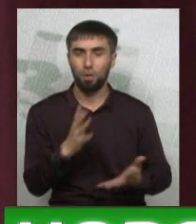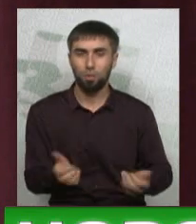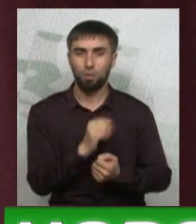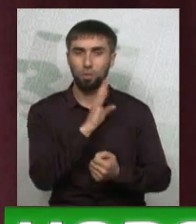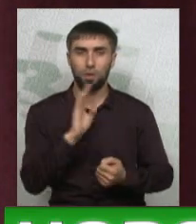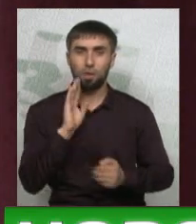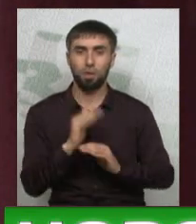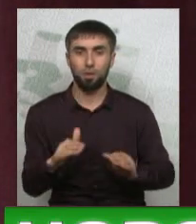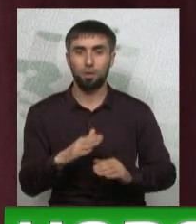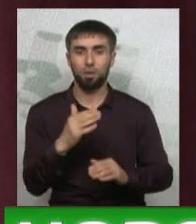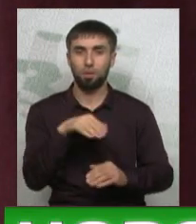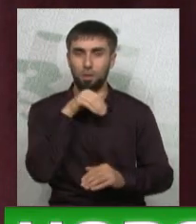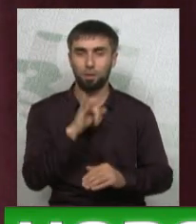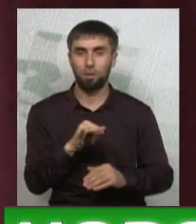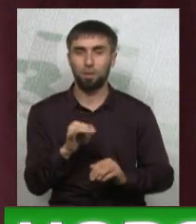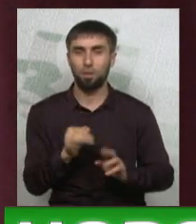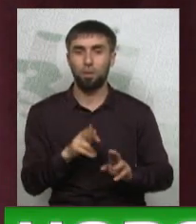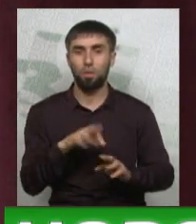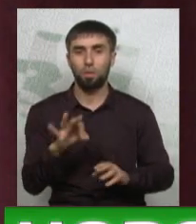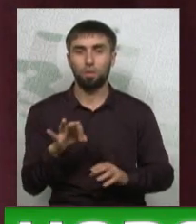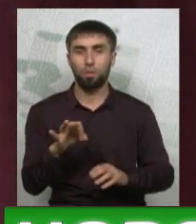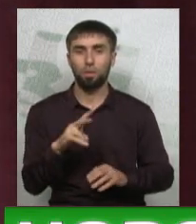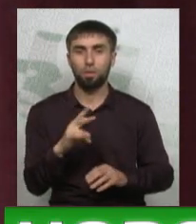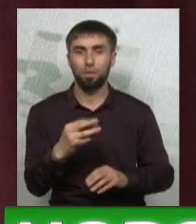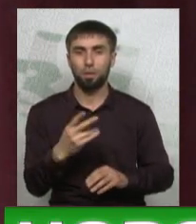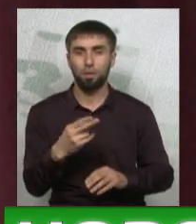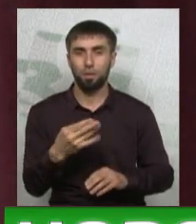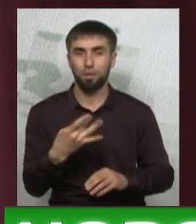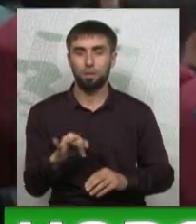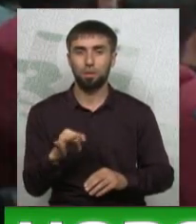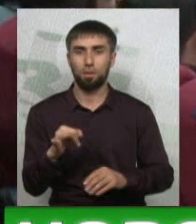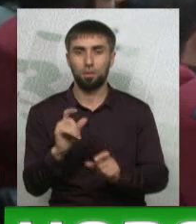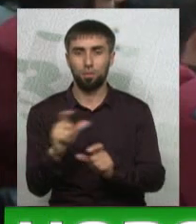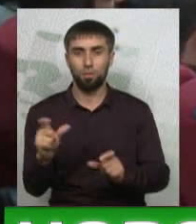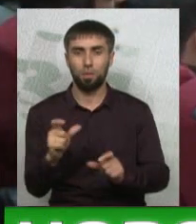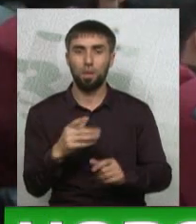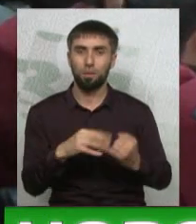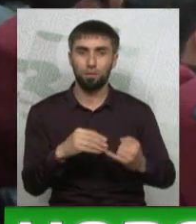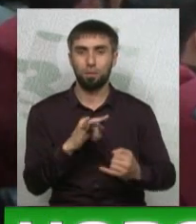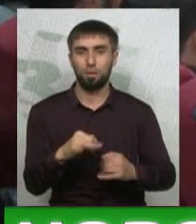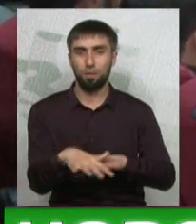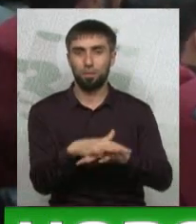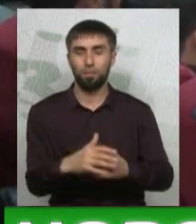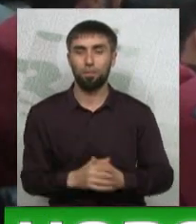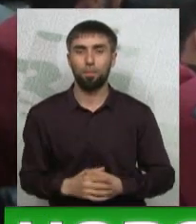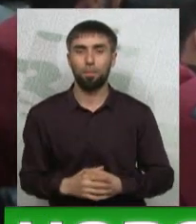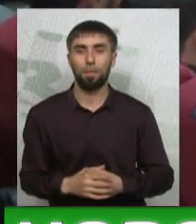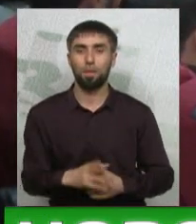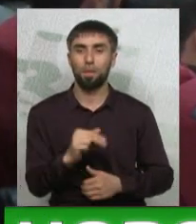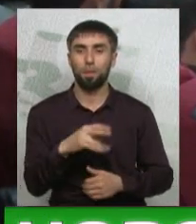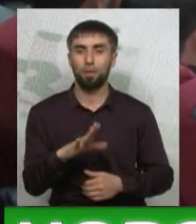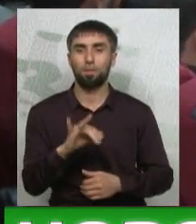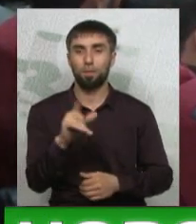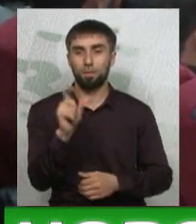стариков, защищая от ненацистской угрозы Россию, наших граждан и нашу землю. Олег Черна и Махмуд Али Калиматов лично